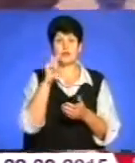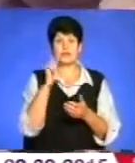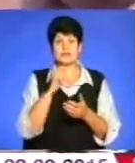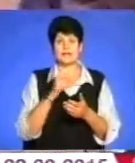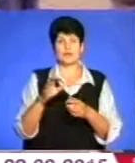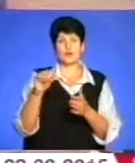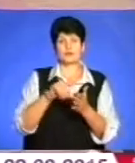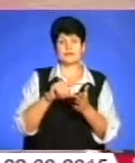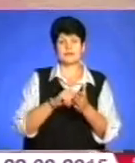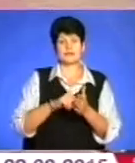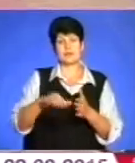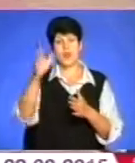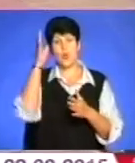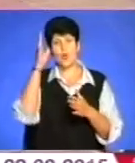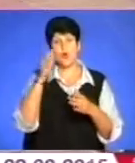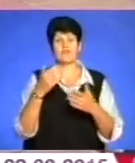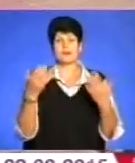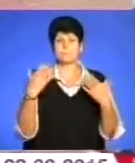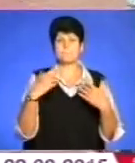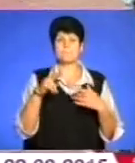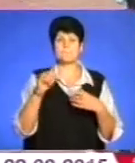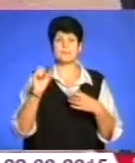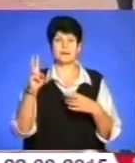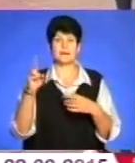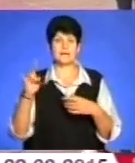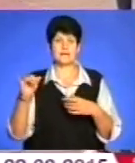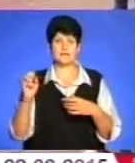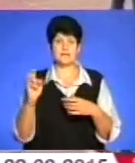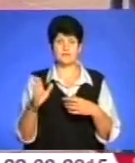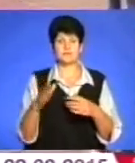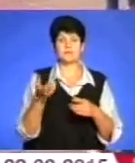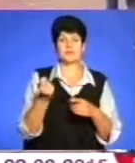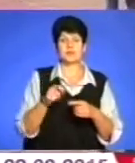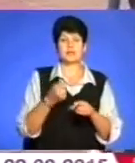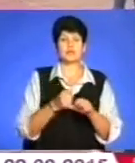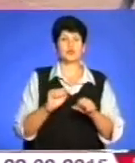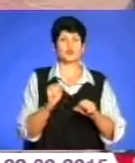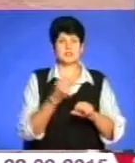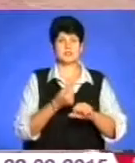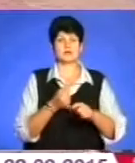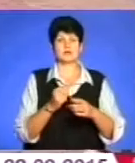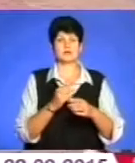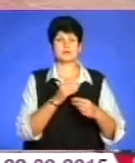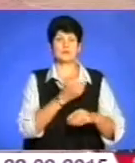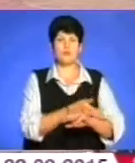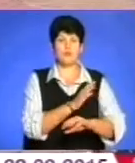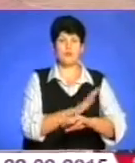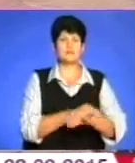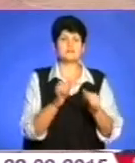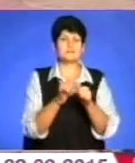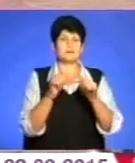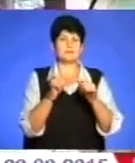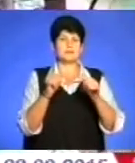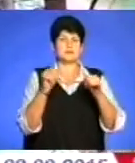пікніків. Також організатори. Приїхали до нас друзі, наші колеги із Польщі, з центру науки Коперника. Тобто науковий пікнік все більше і більше